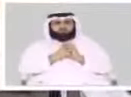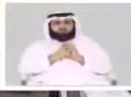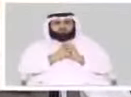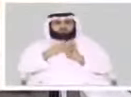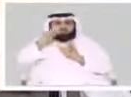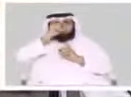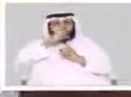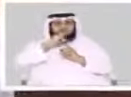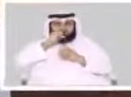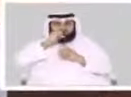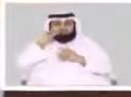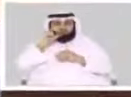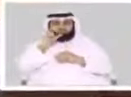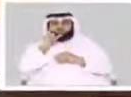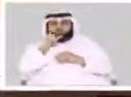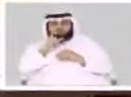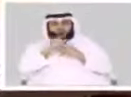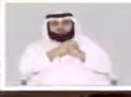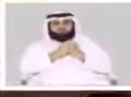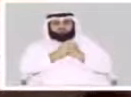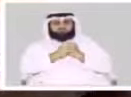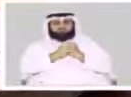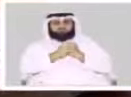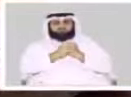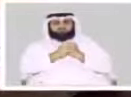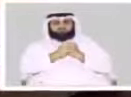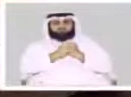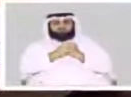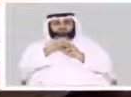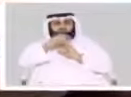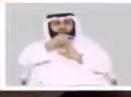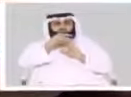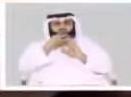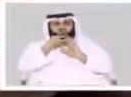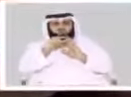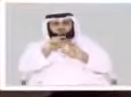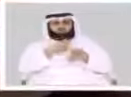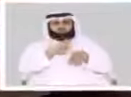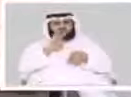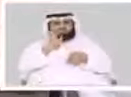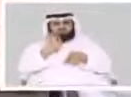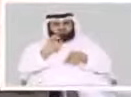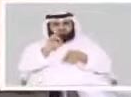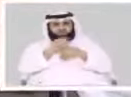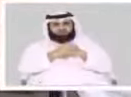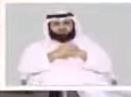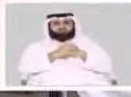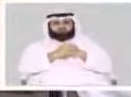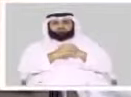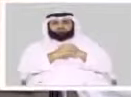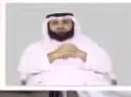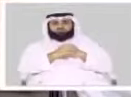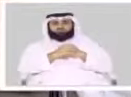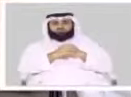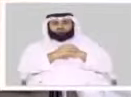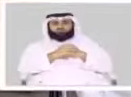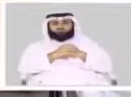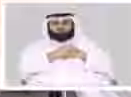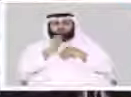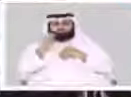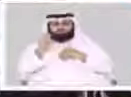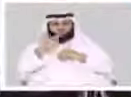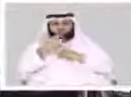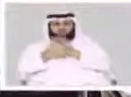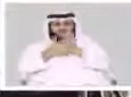الشريعة الإسلامية في وتميزها في هذا الموضوع فيما بقي من 3 أو 4 دقائق للبرنامج. طيب. أنا فقط أعدد على